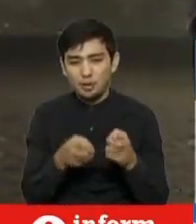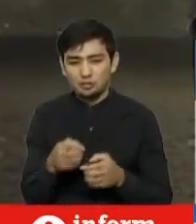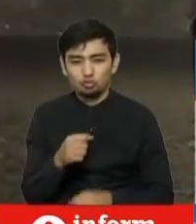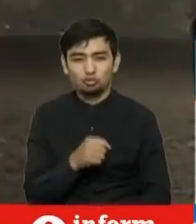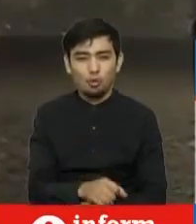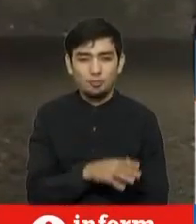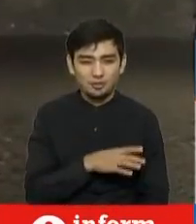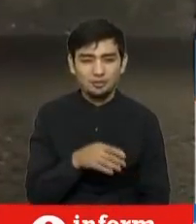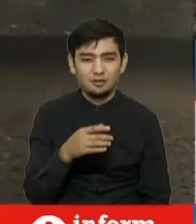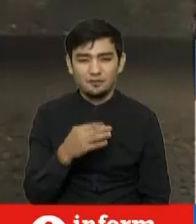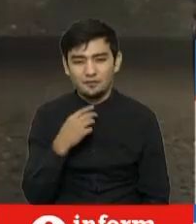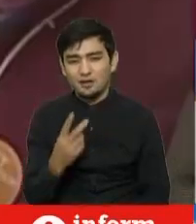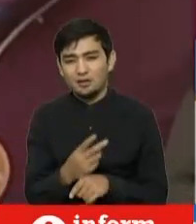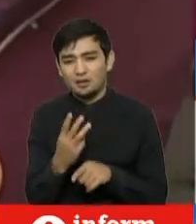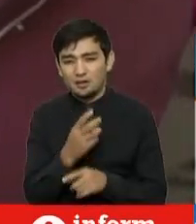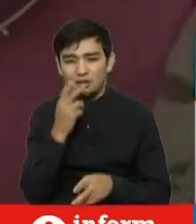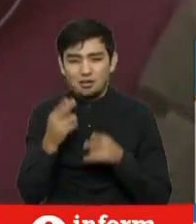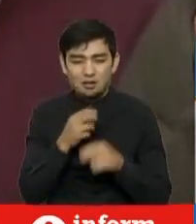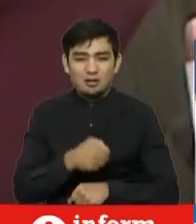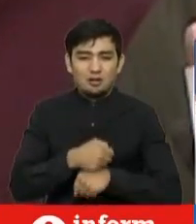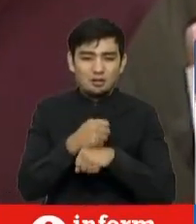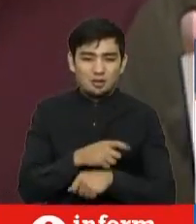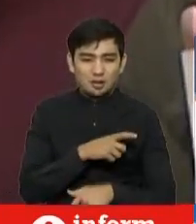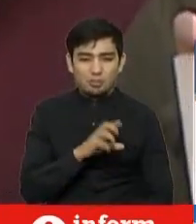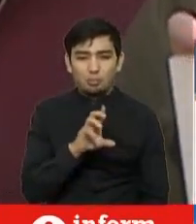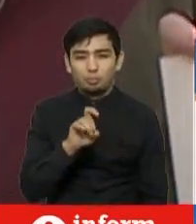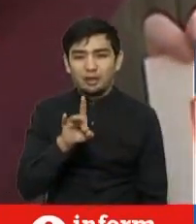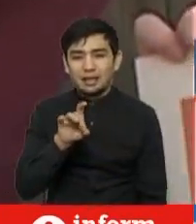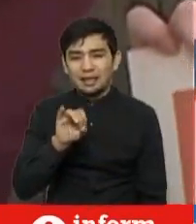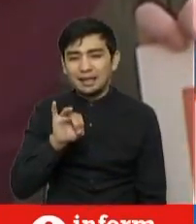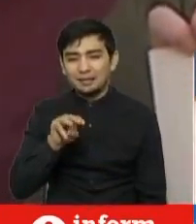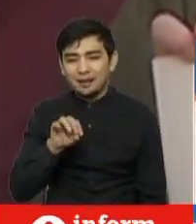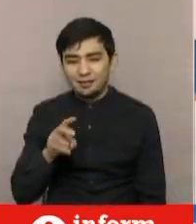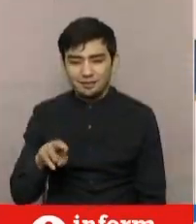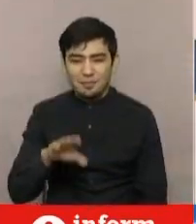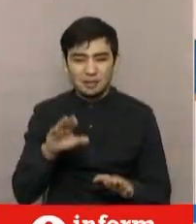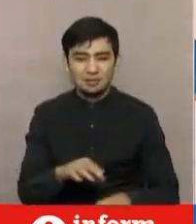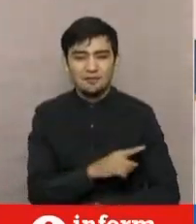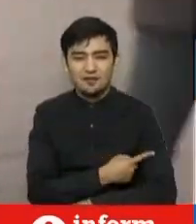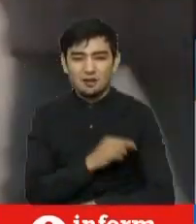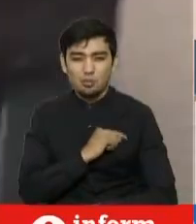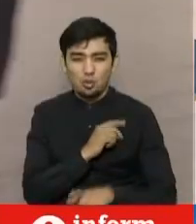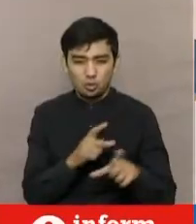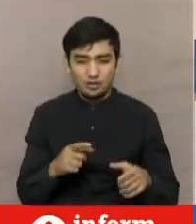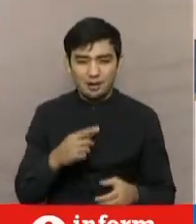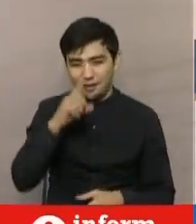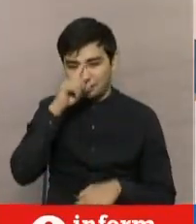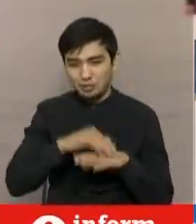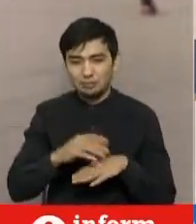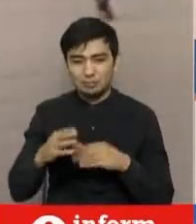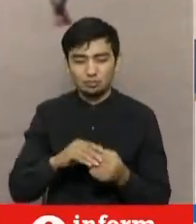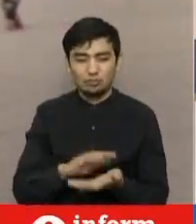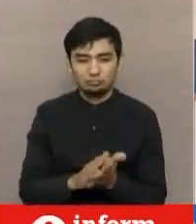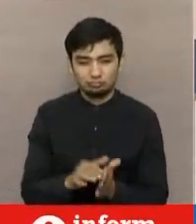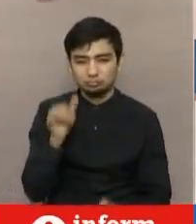уақытқа дейін бірнеше мәрте наразылық шарасын ұйымдастырған Британ медициналық қауымдастығы үкіметпен бір мәмілеге келе алмай жатыр.